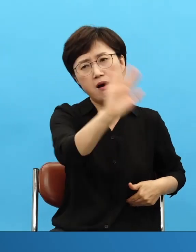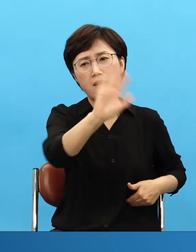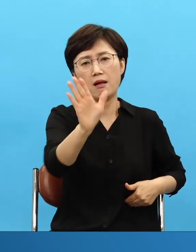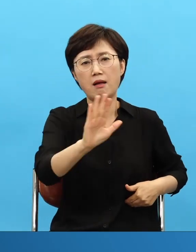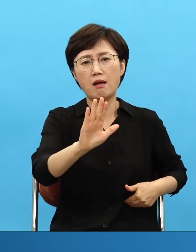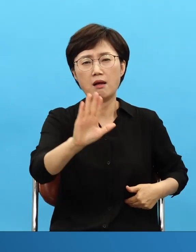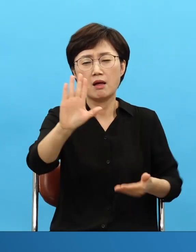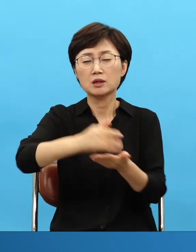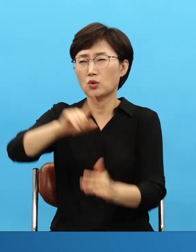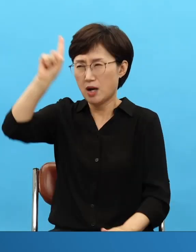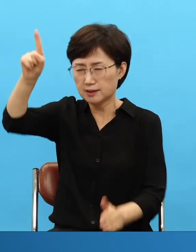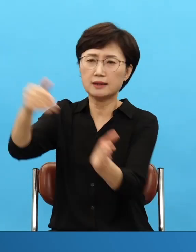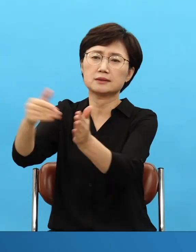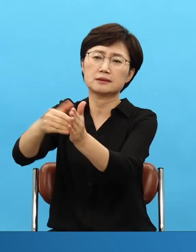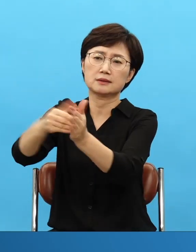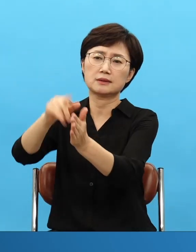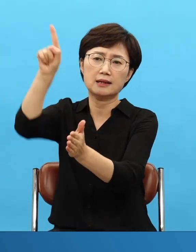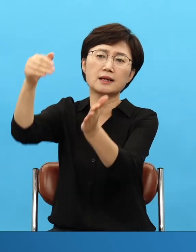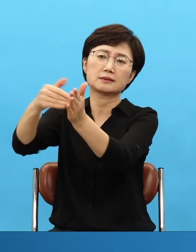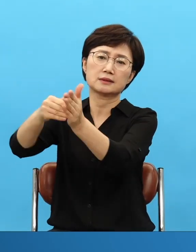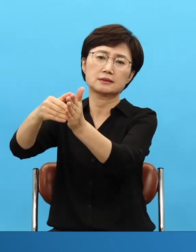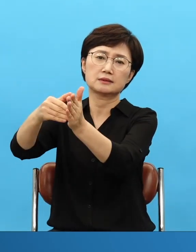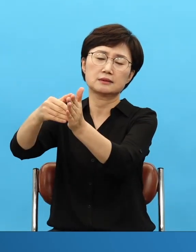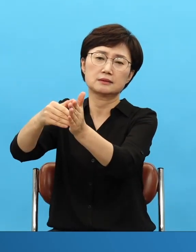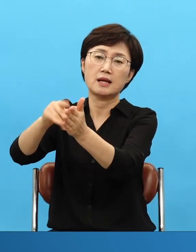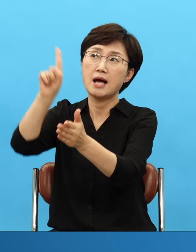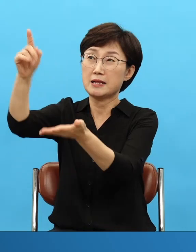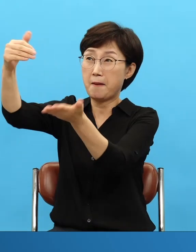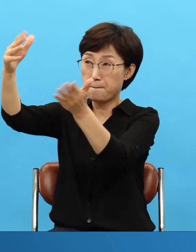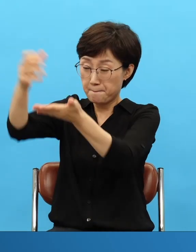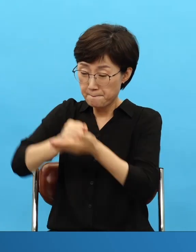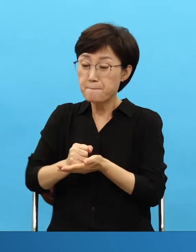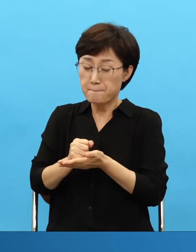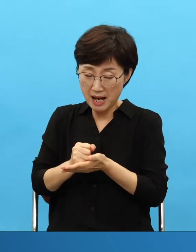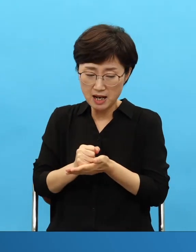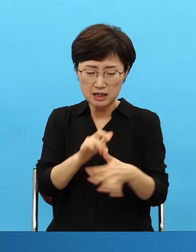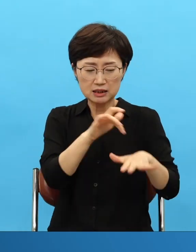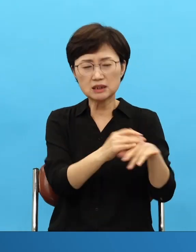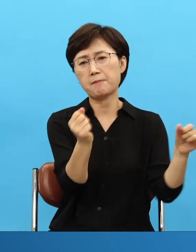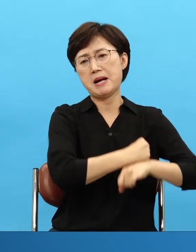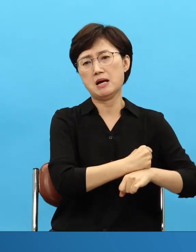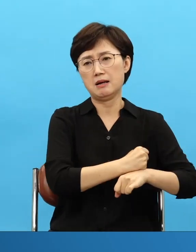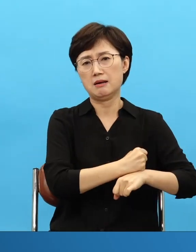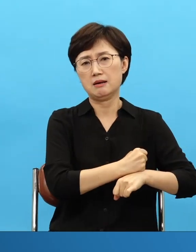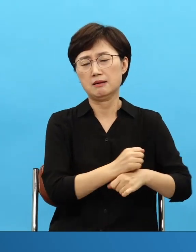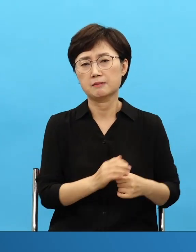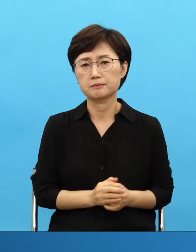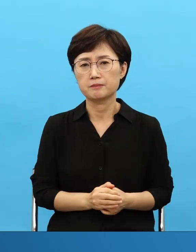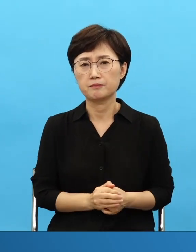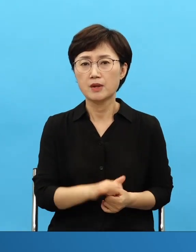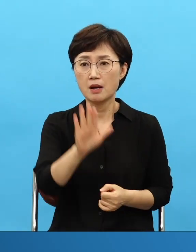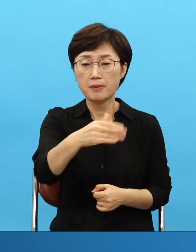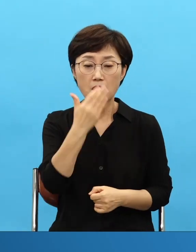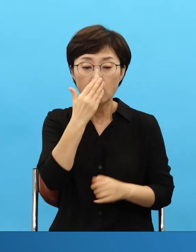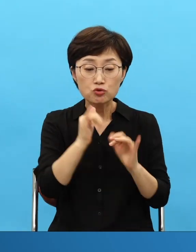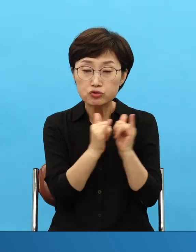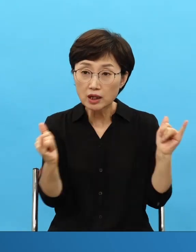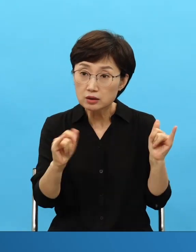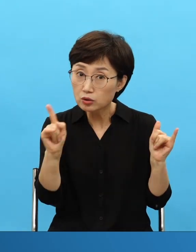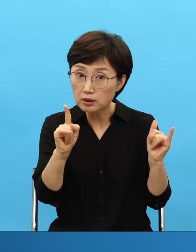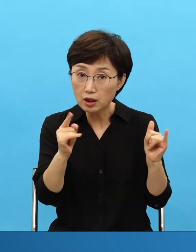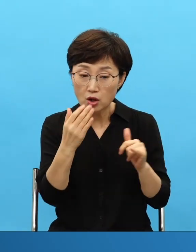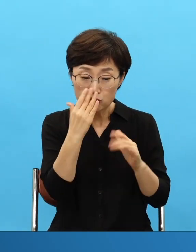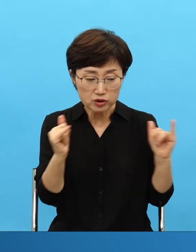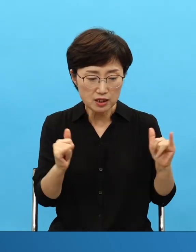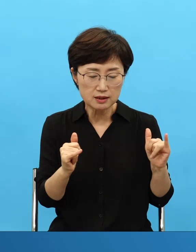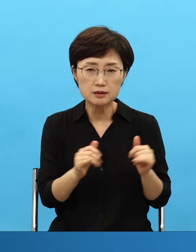of darkness will crumble. 성경을 잘 보세요. So look carefully at the scripture. 유대인들은 틀린 망대를 심었잖아요. The Jewish